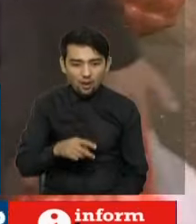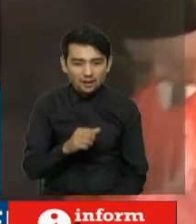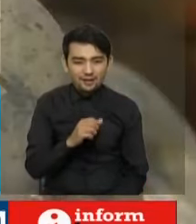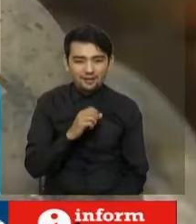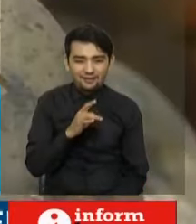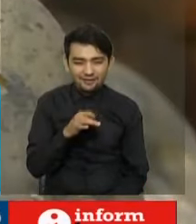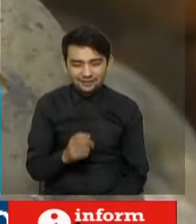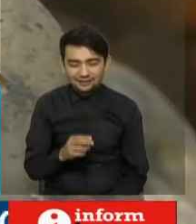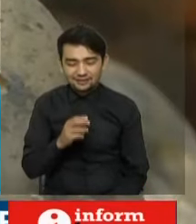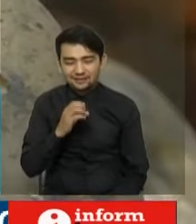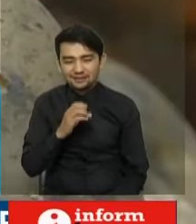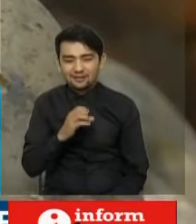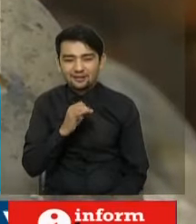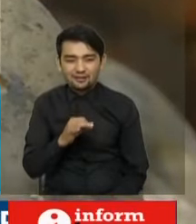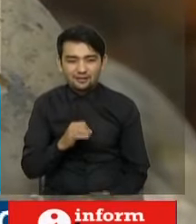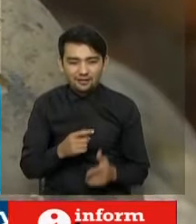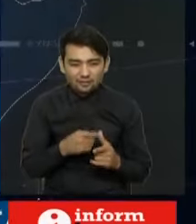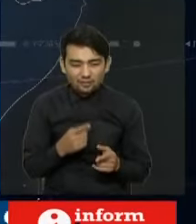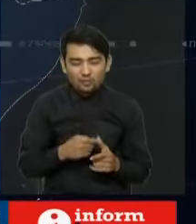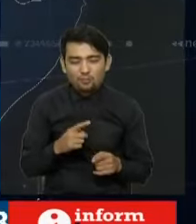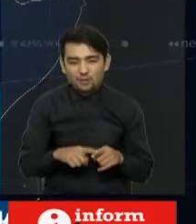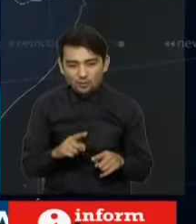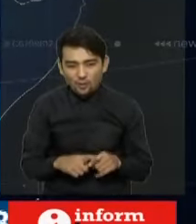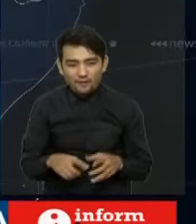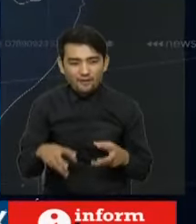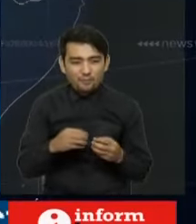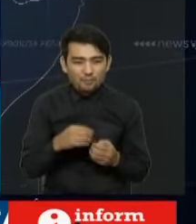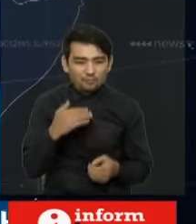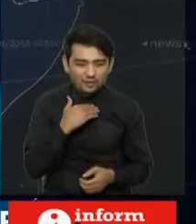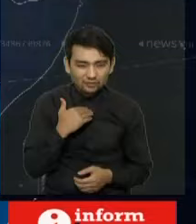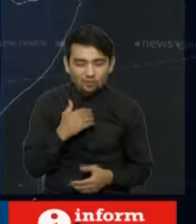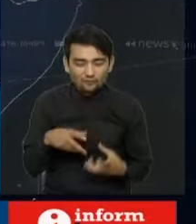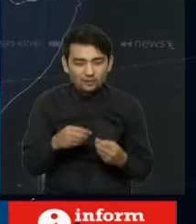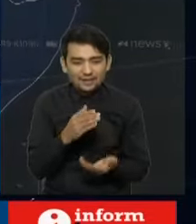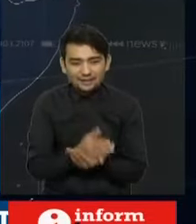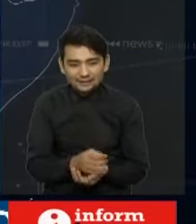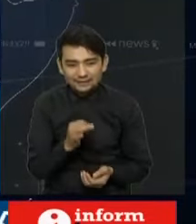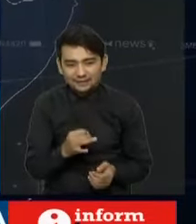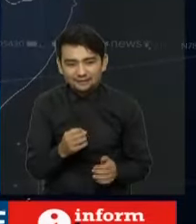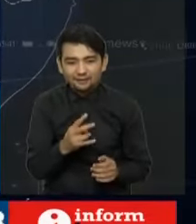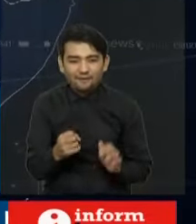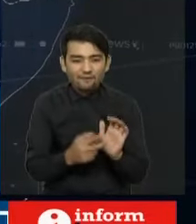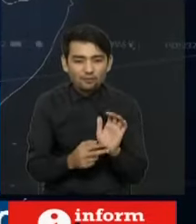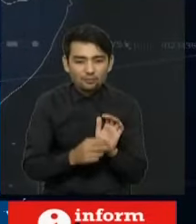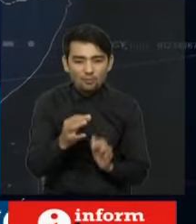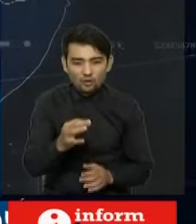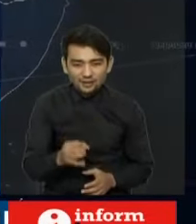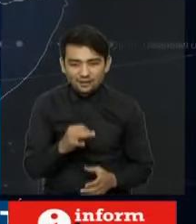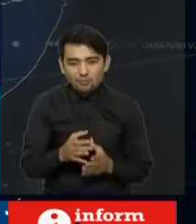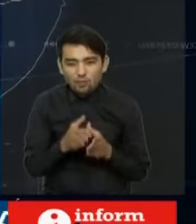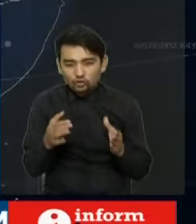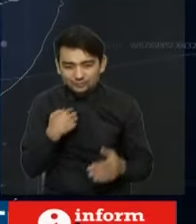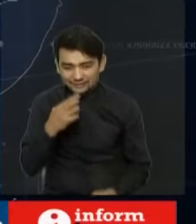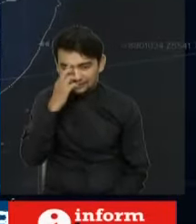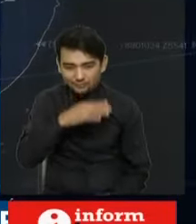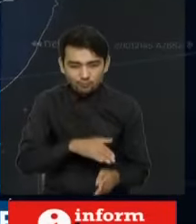масло, картофель, баранина, говядина и морковь. Из 14 продовольственных товаров на 80% и более наша страна